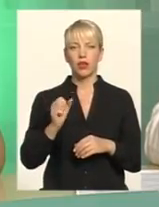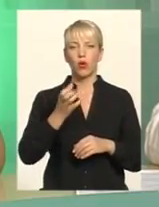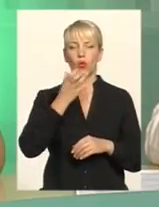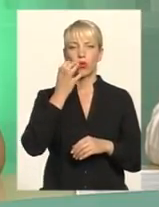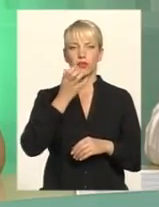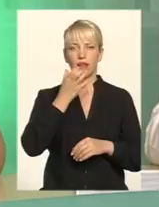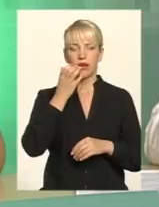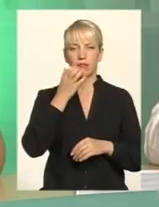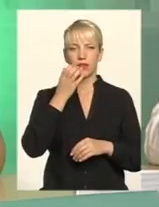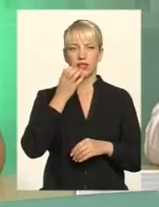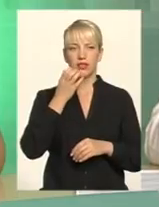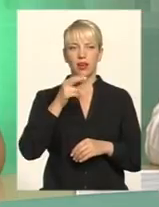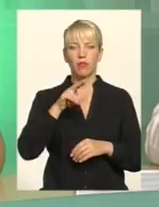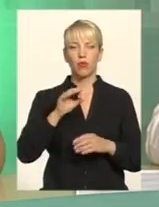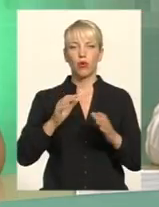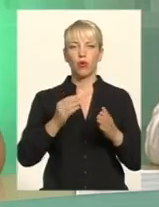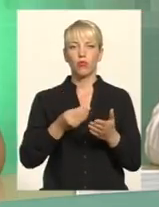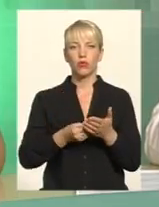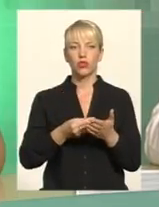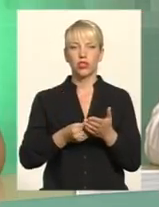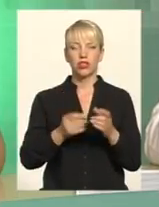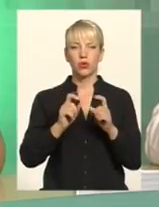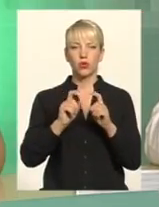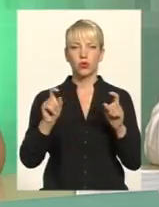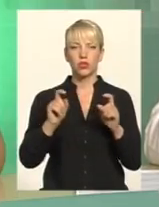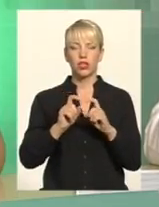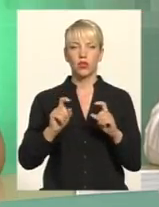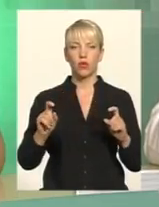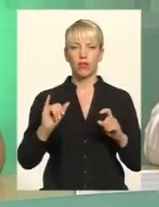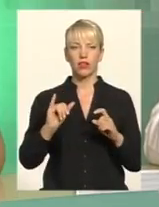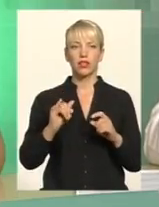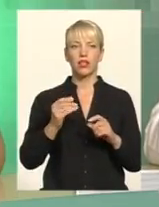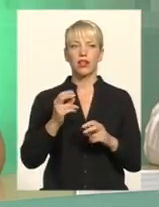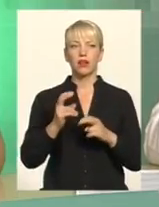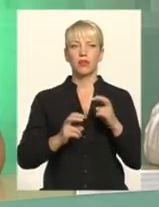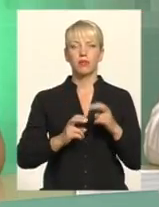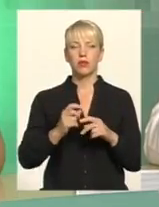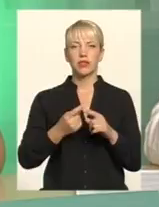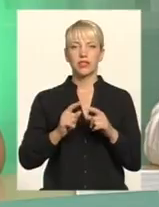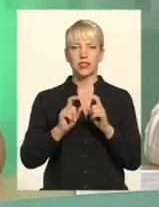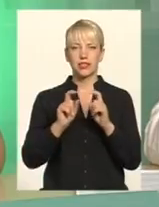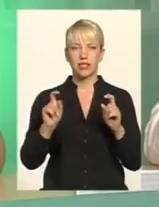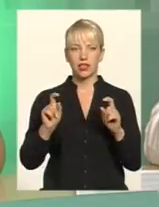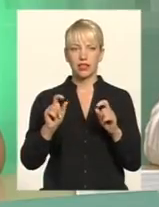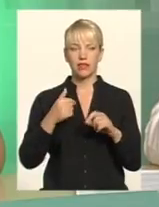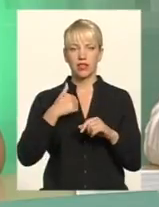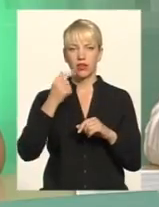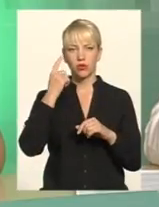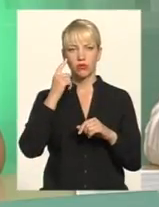утеплення по бюджетних установах і на підтримку цих закладів. Я думаю,